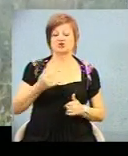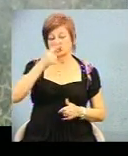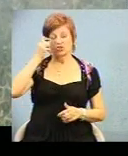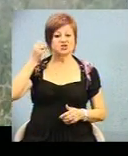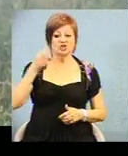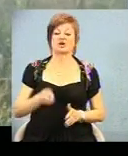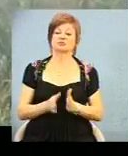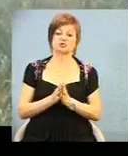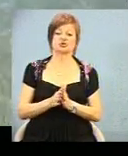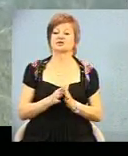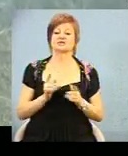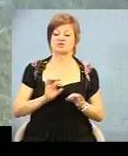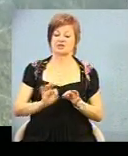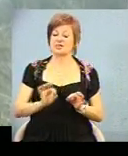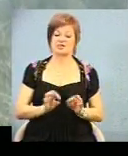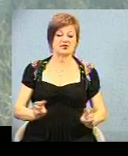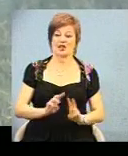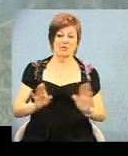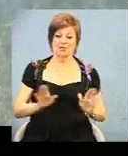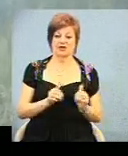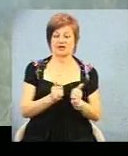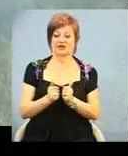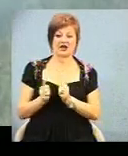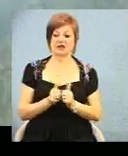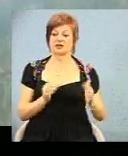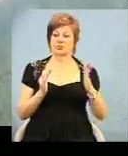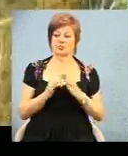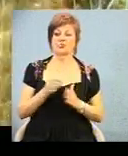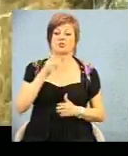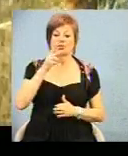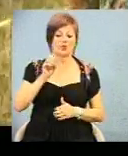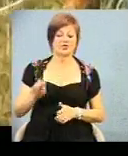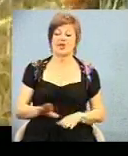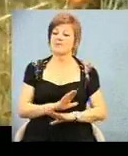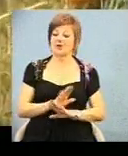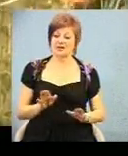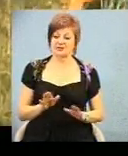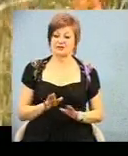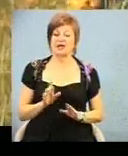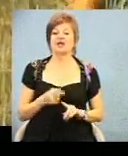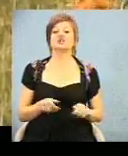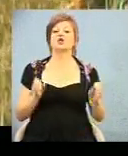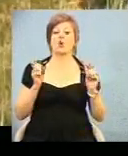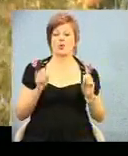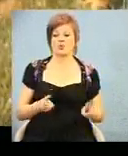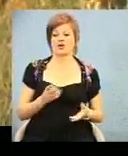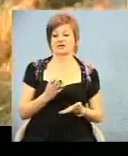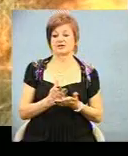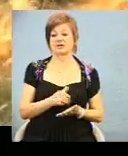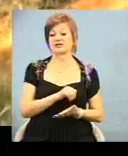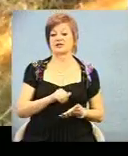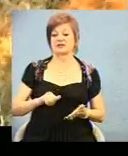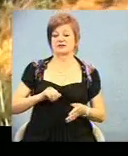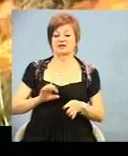слід утриматись від розведення вогню поблизу житлових будинків, не кидати недопалки у траву. Вкрай небезпечно є самовільне